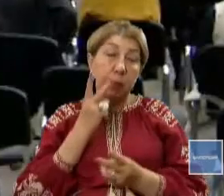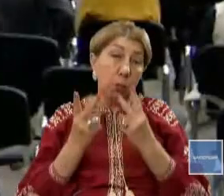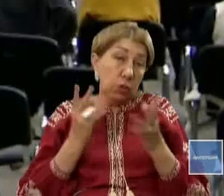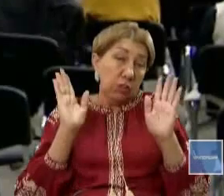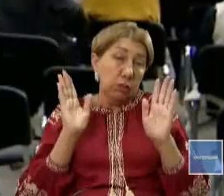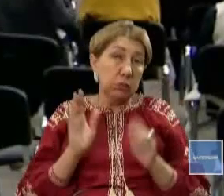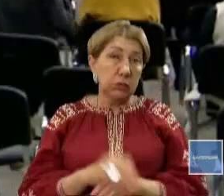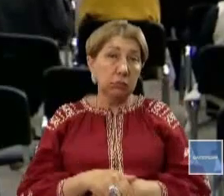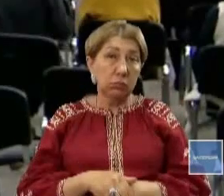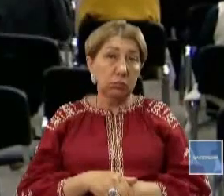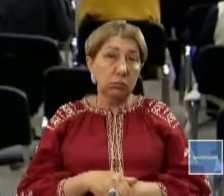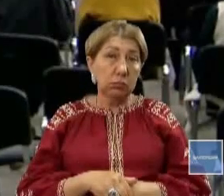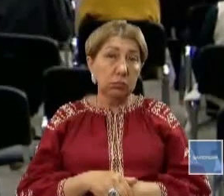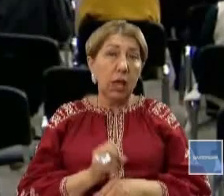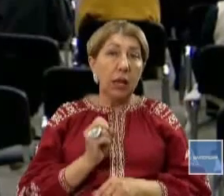Подивимось, як він справиться з цим.